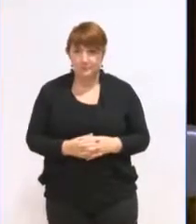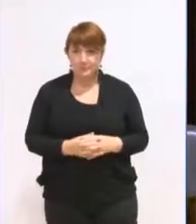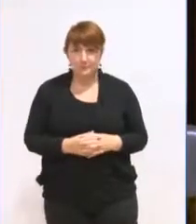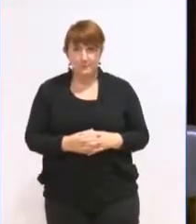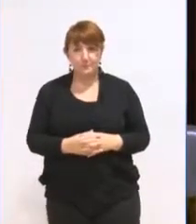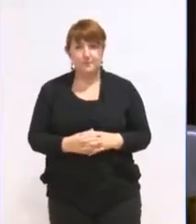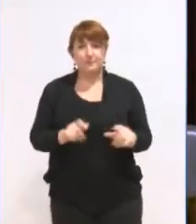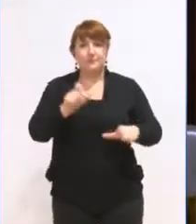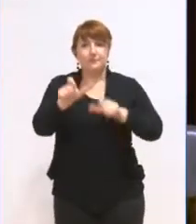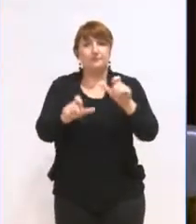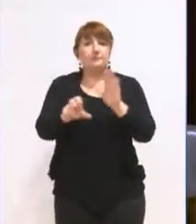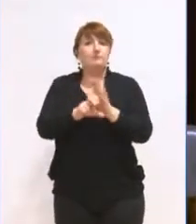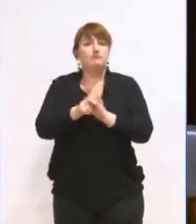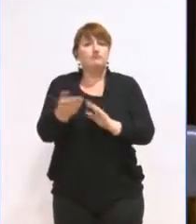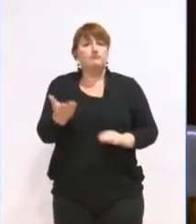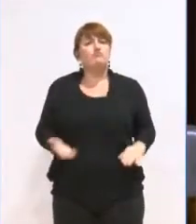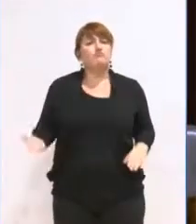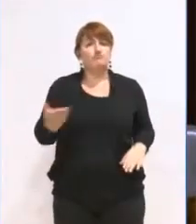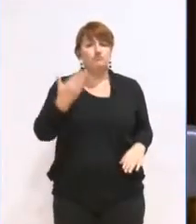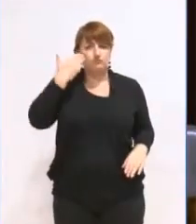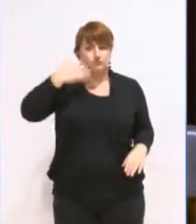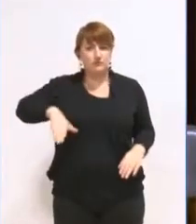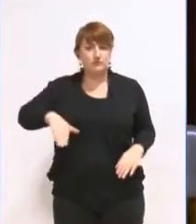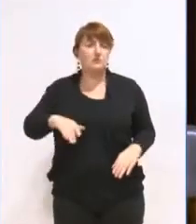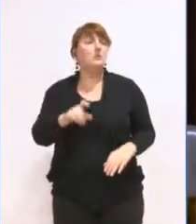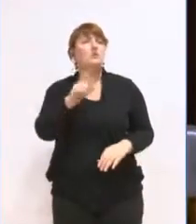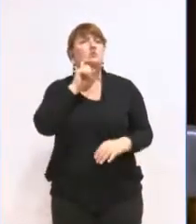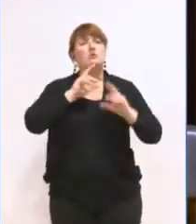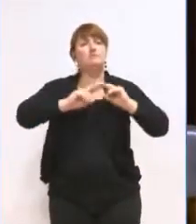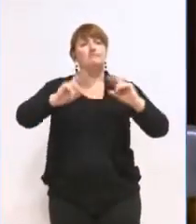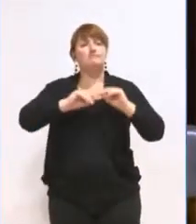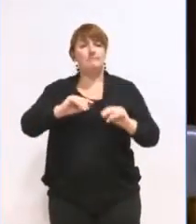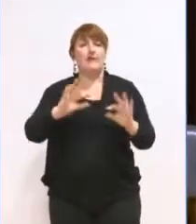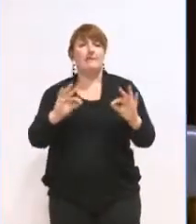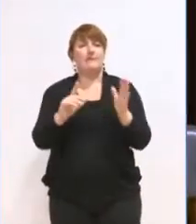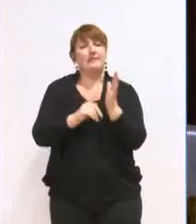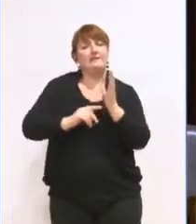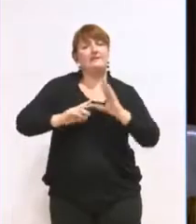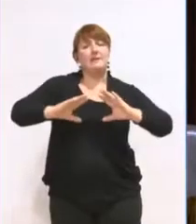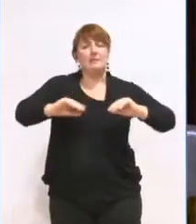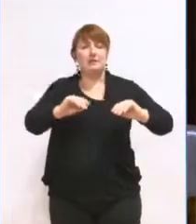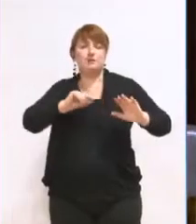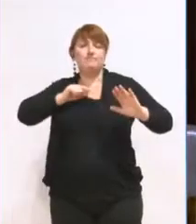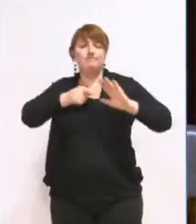Les Grenoblois doivent le savoir aussi, puisque j'y reviendrai tout à l'heure en parlant de la taxe d'habitation.